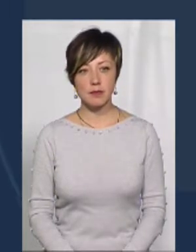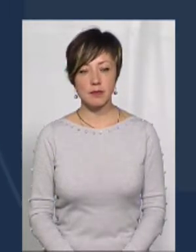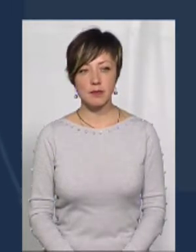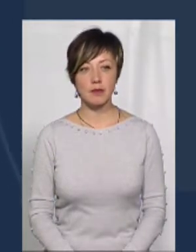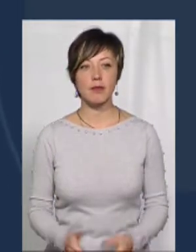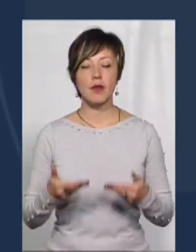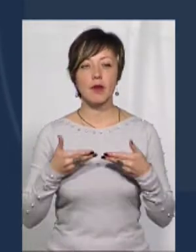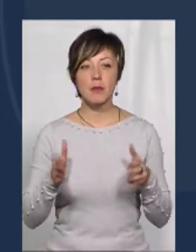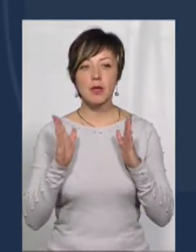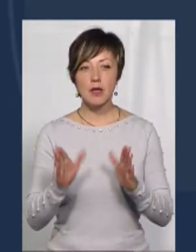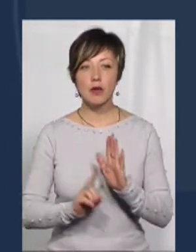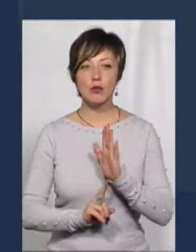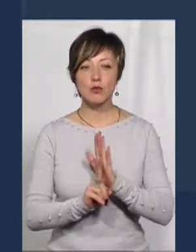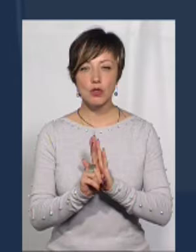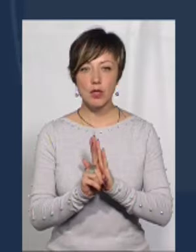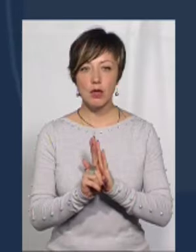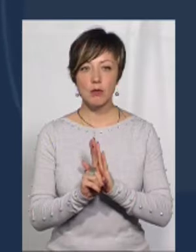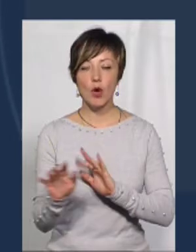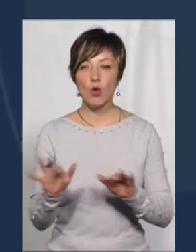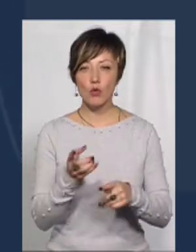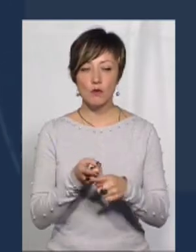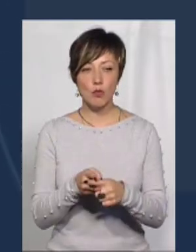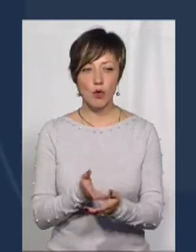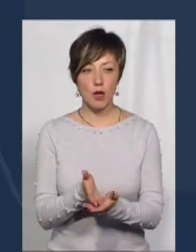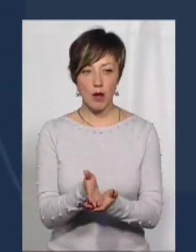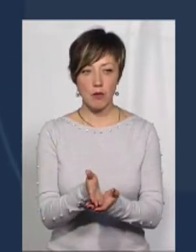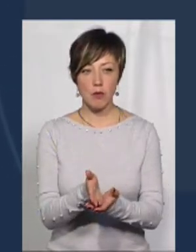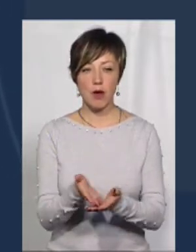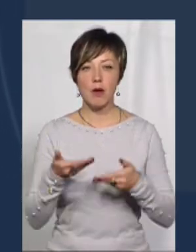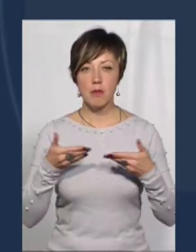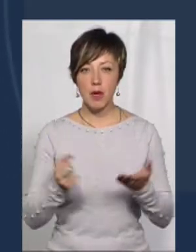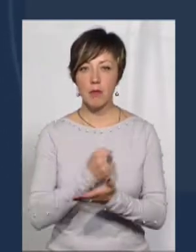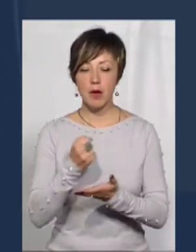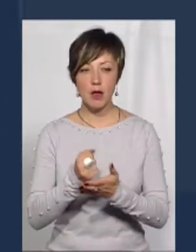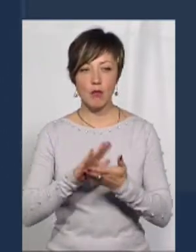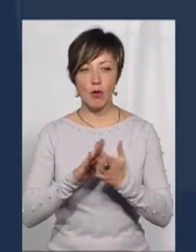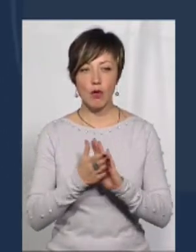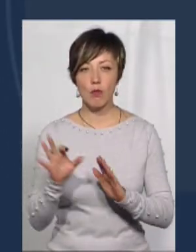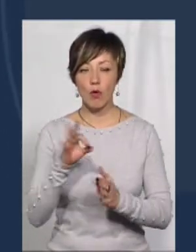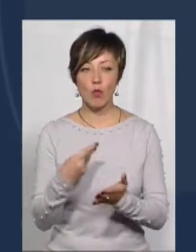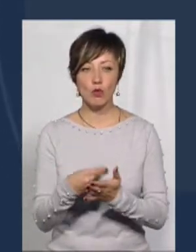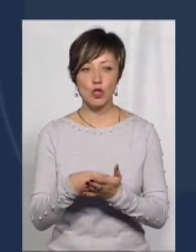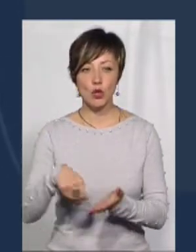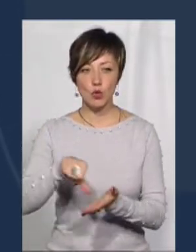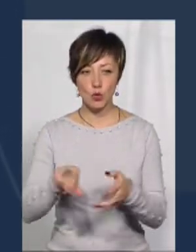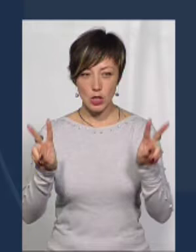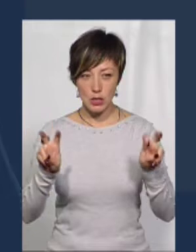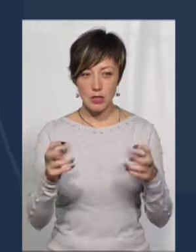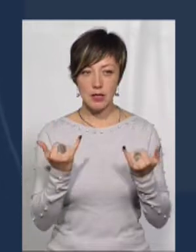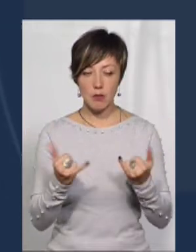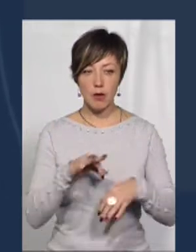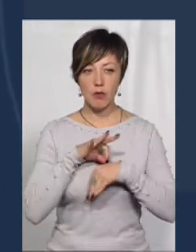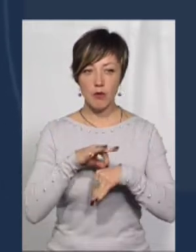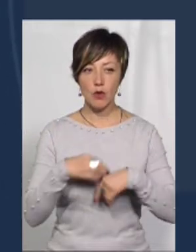Ми тільки розпочинаємо рух в цьому напрямку. Ми прийняли положення про бюджет участі, і тепер ми проводимо